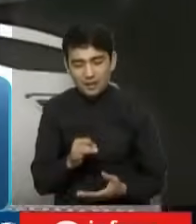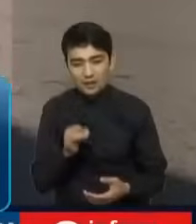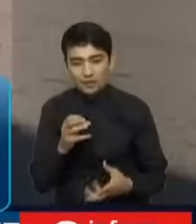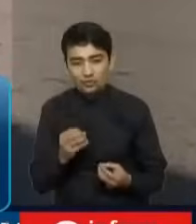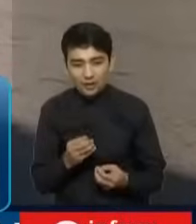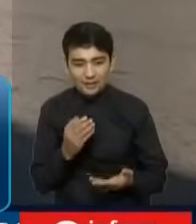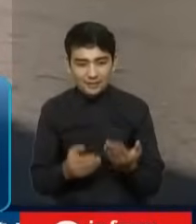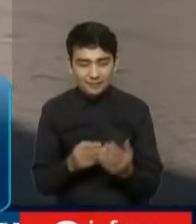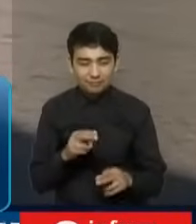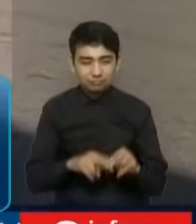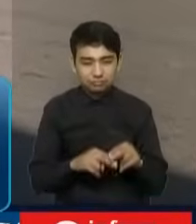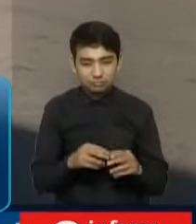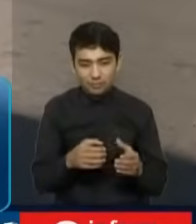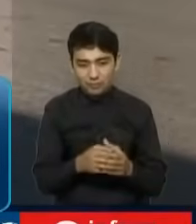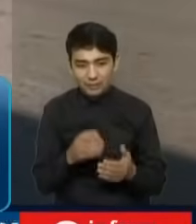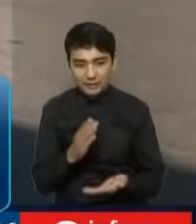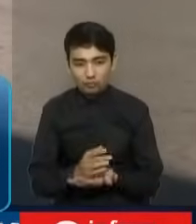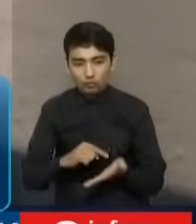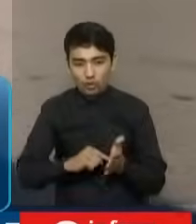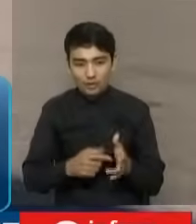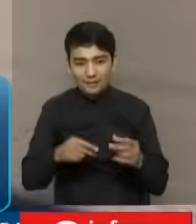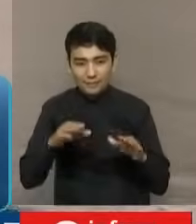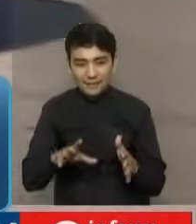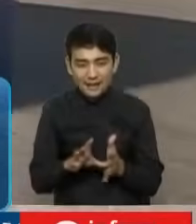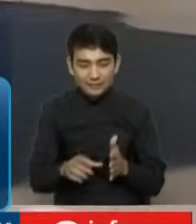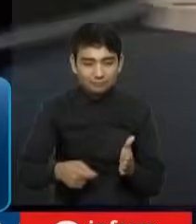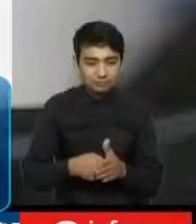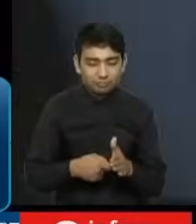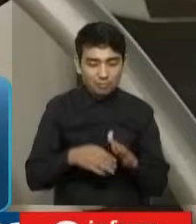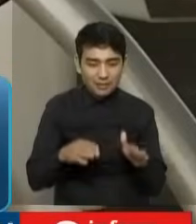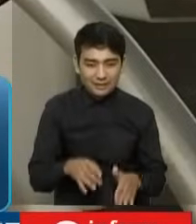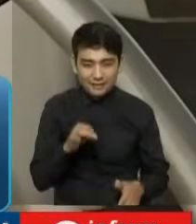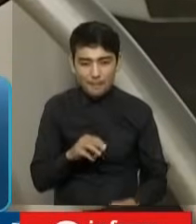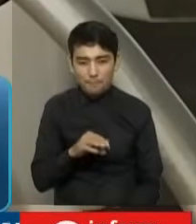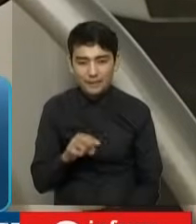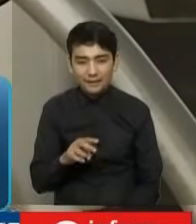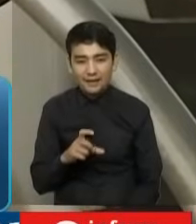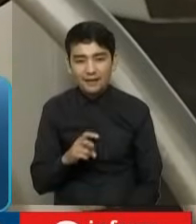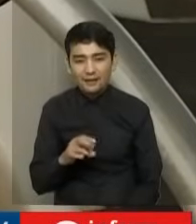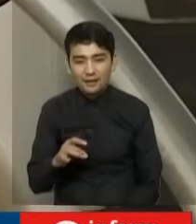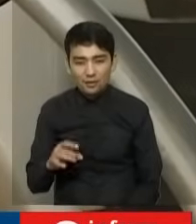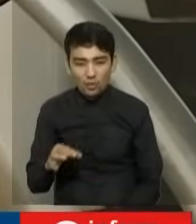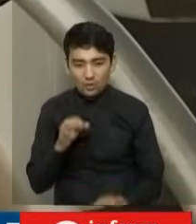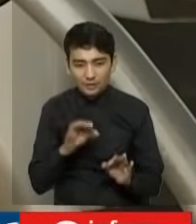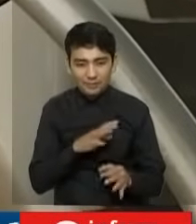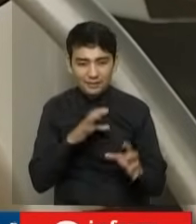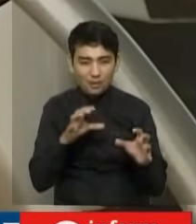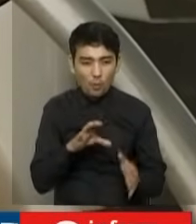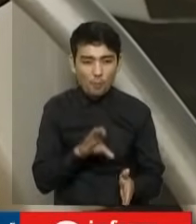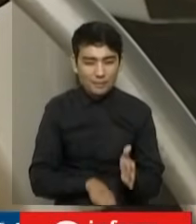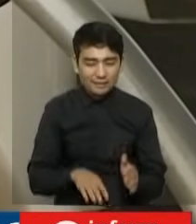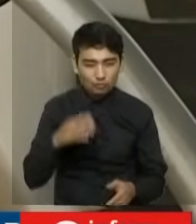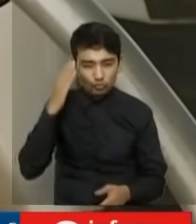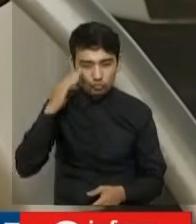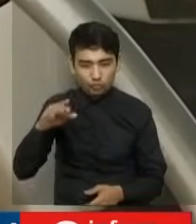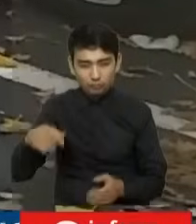Исключение, если застройщик предусмотрел точки для подключения зарядки. При этом в Минэрго напоминают, незаконное подключение к чужим